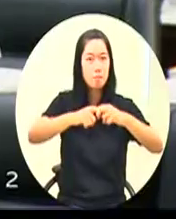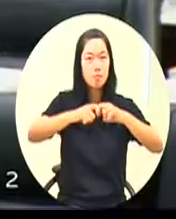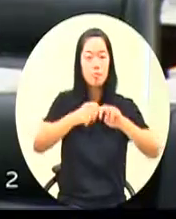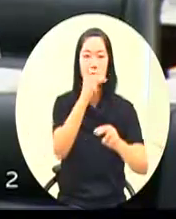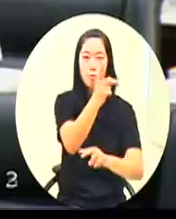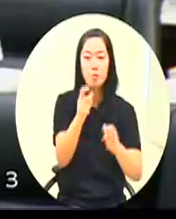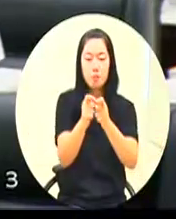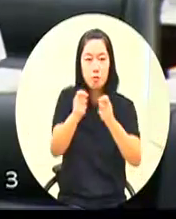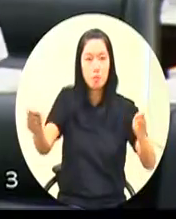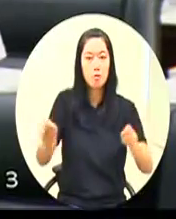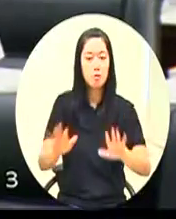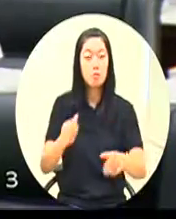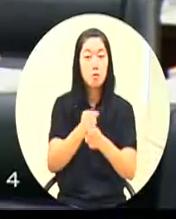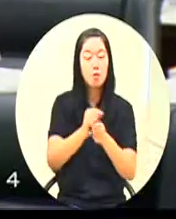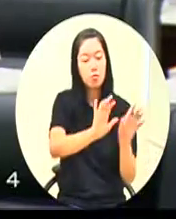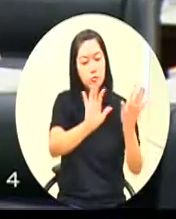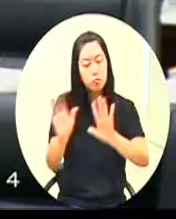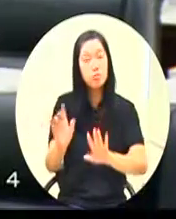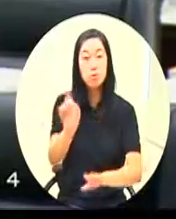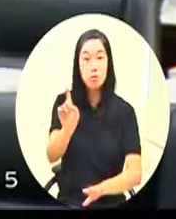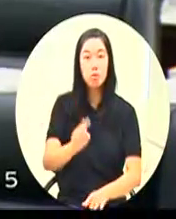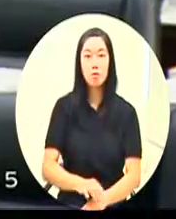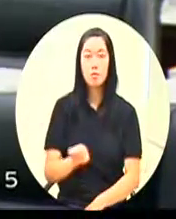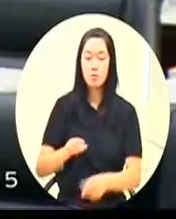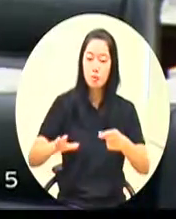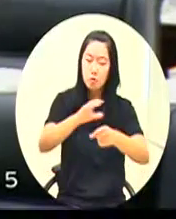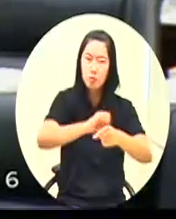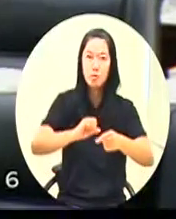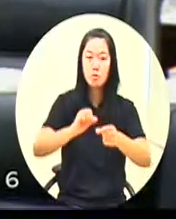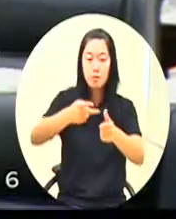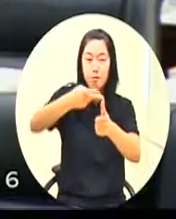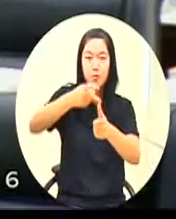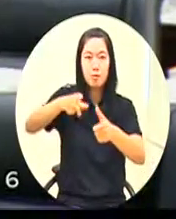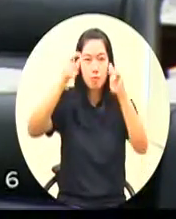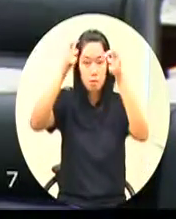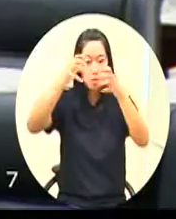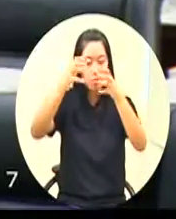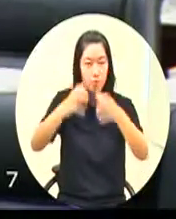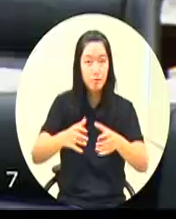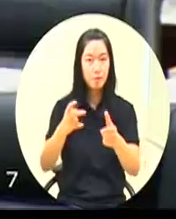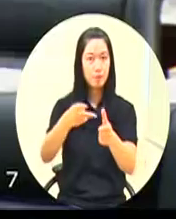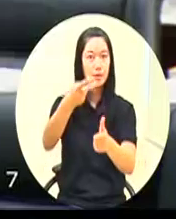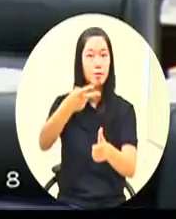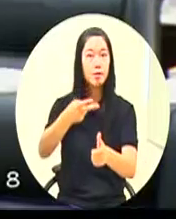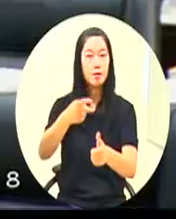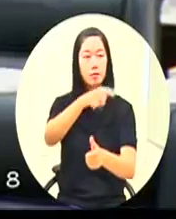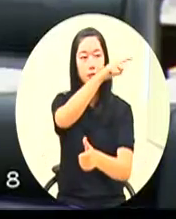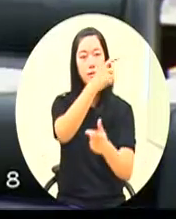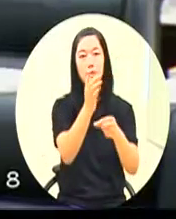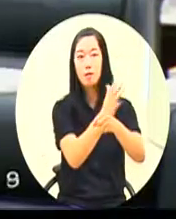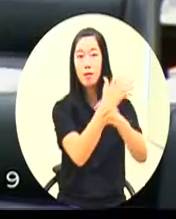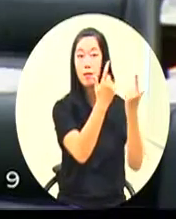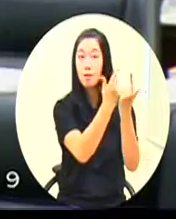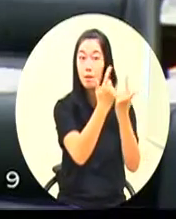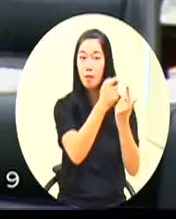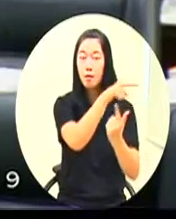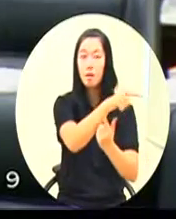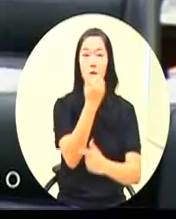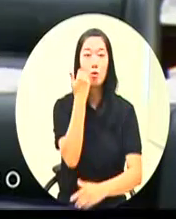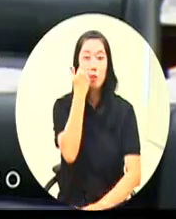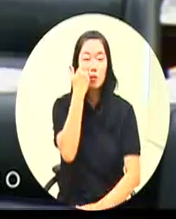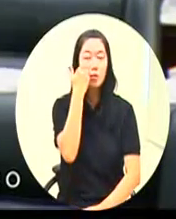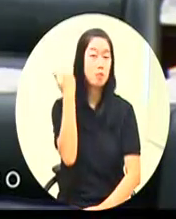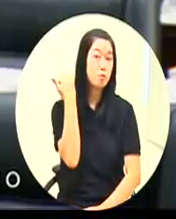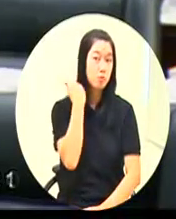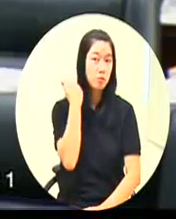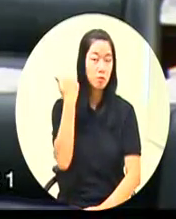度？本来李科永是全台湾第二个在高雄设立的图书馆，那在台北如果你在士林，你就会